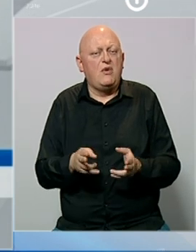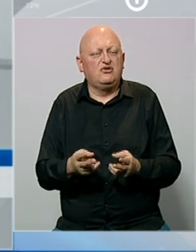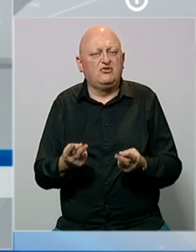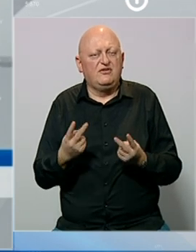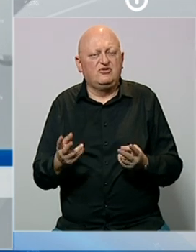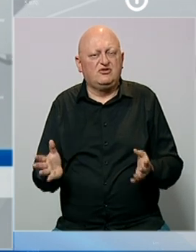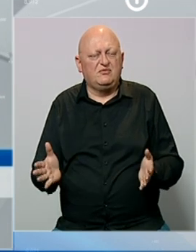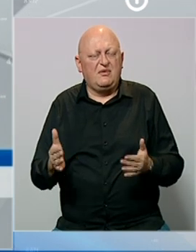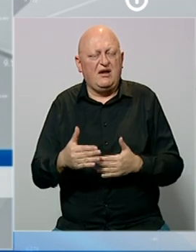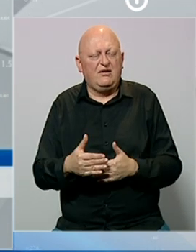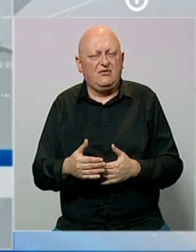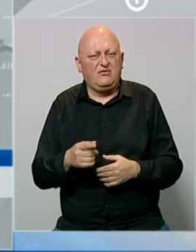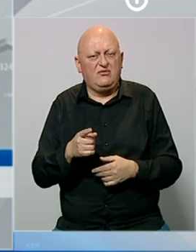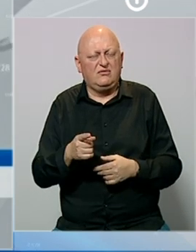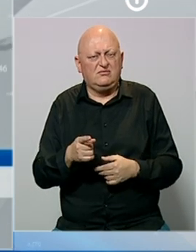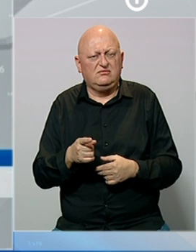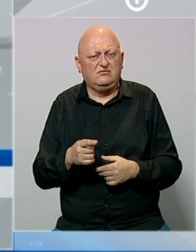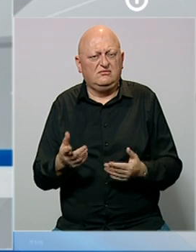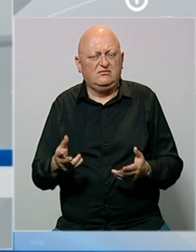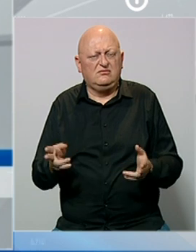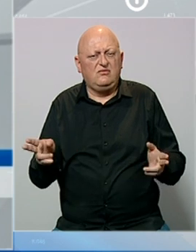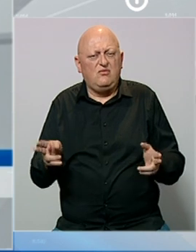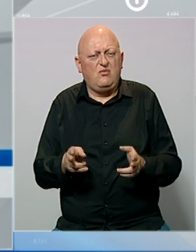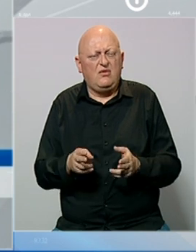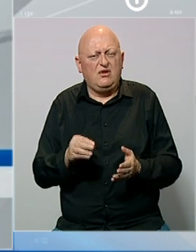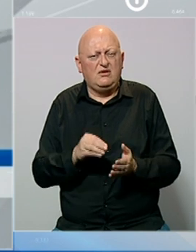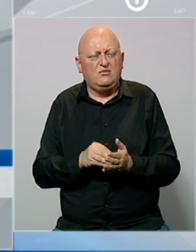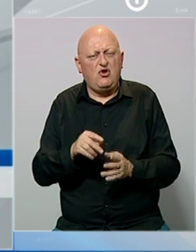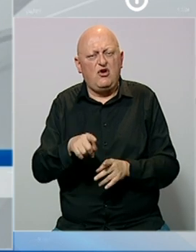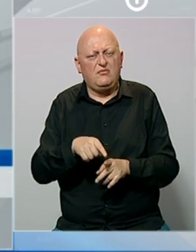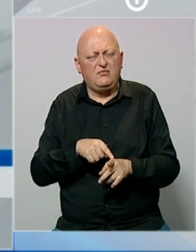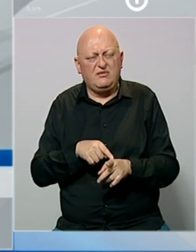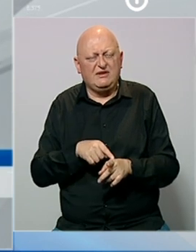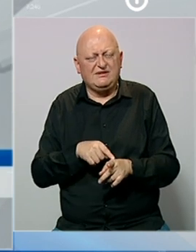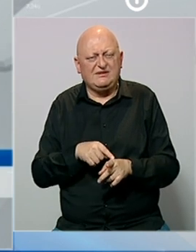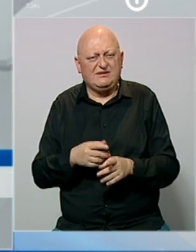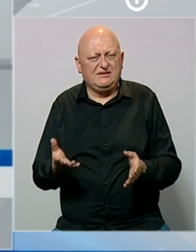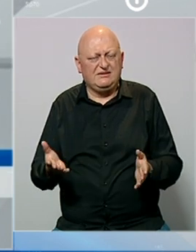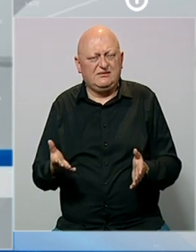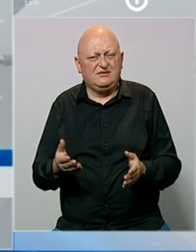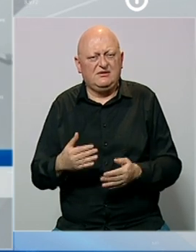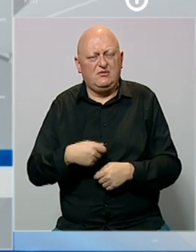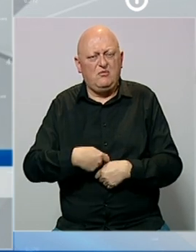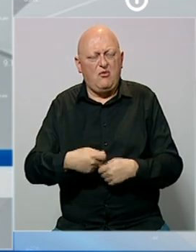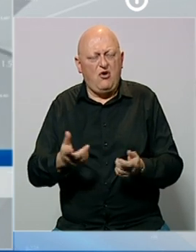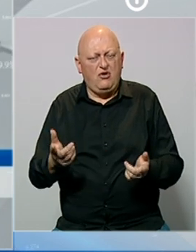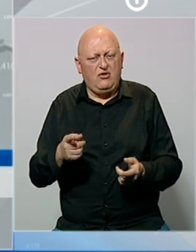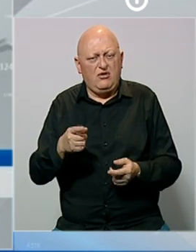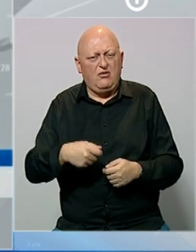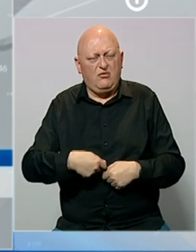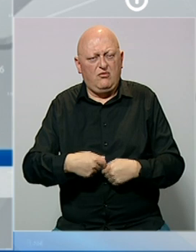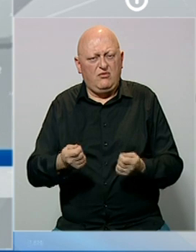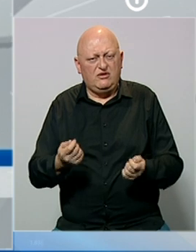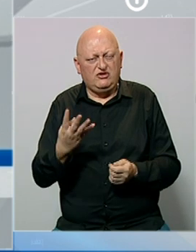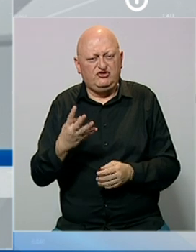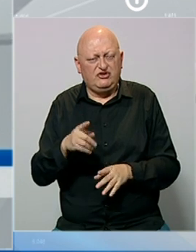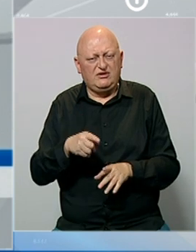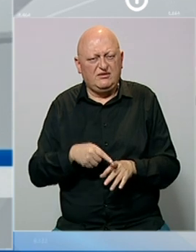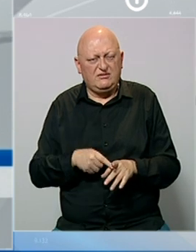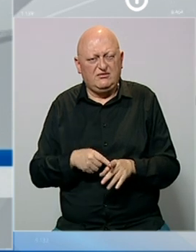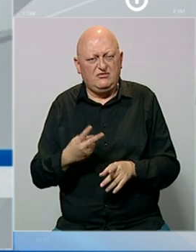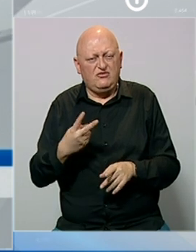vrijednost paketa i umanjila je broj mjeseci podjele. Znači, ovo je podjela za 4 mjeseca